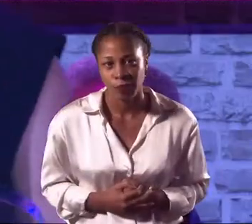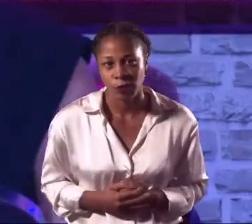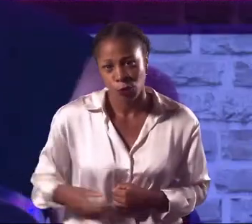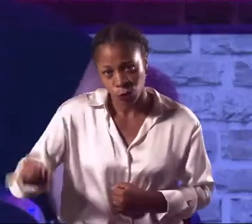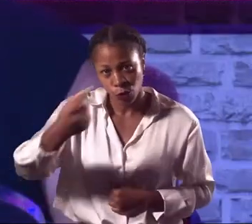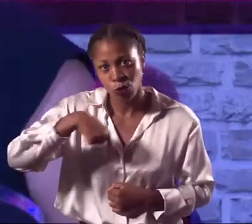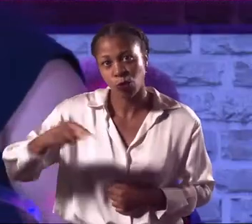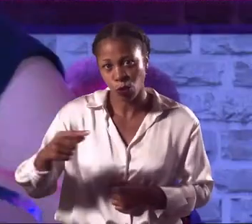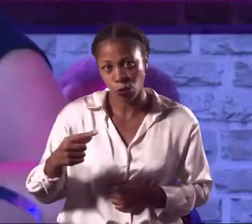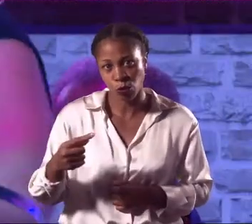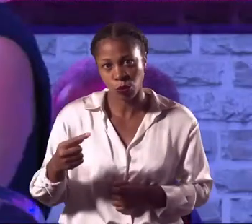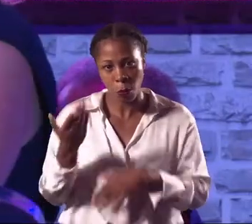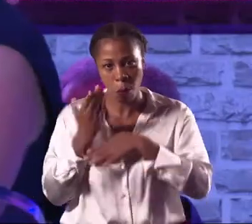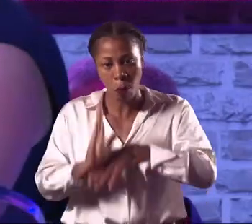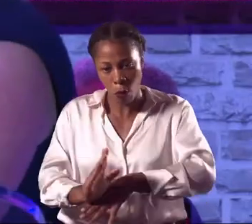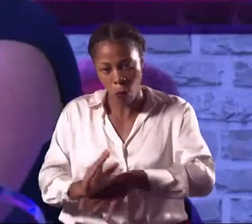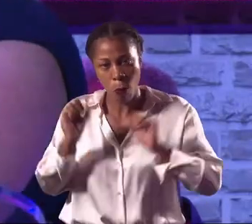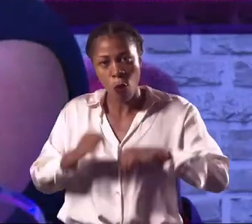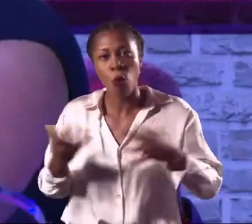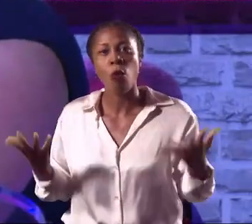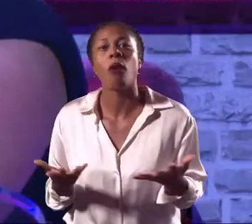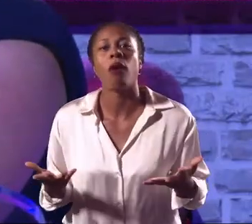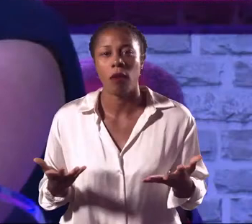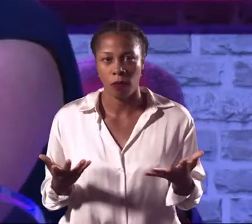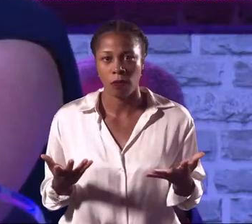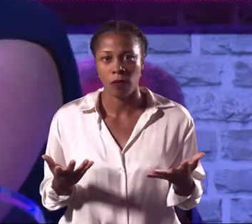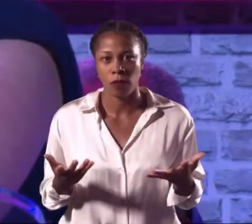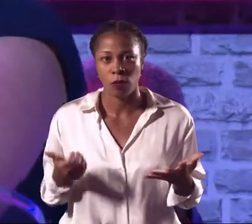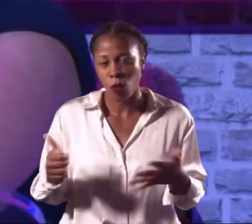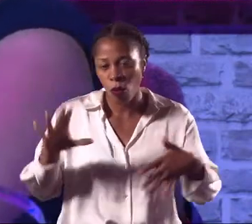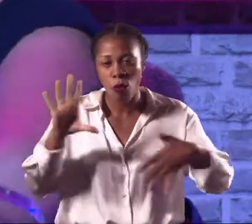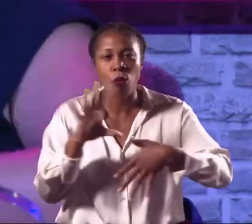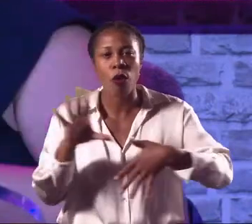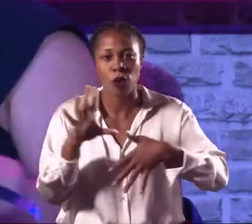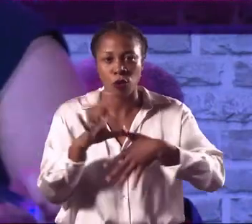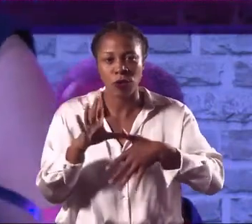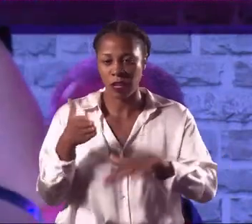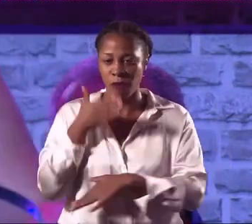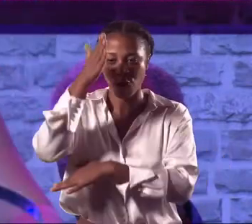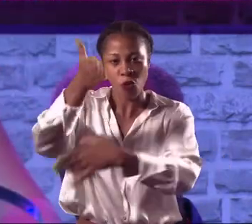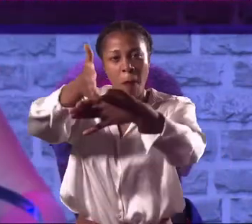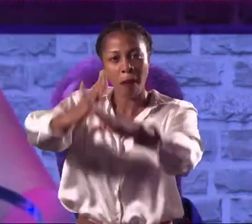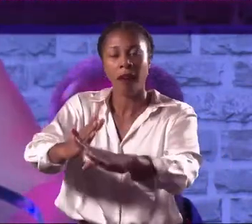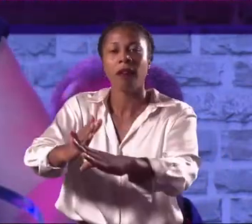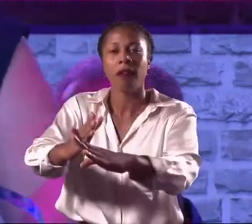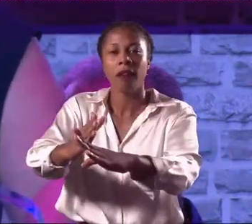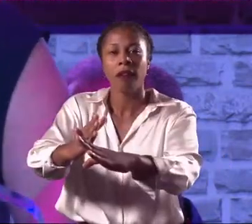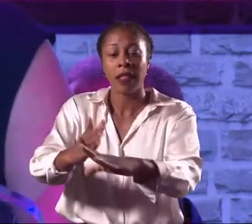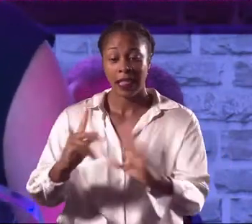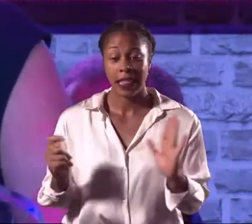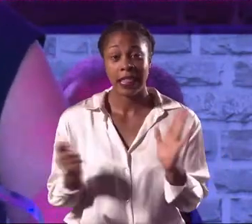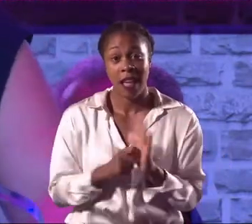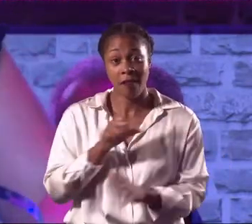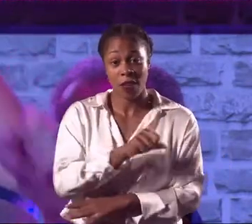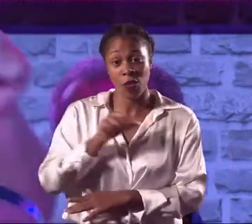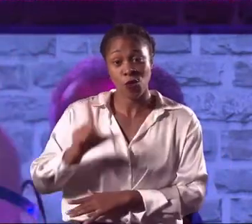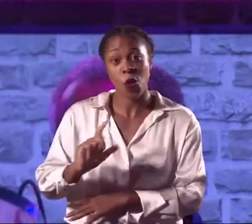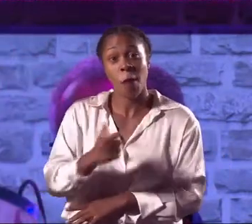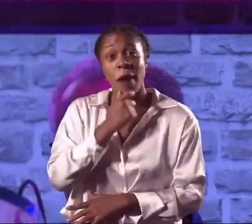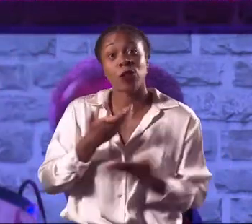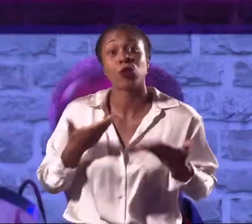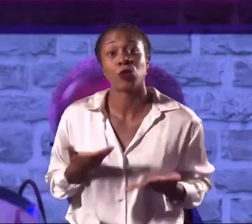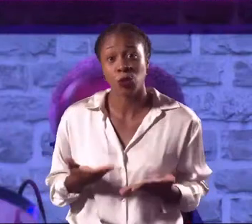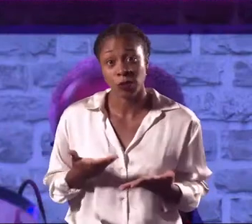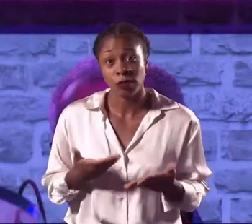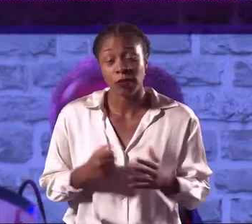montre la voie au pays aussi parce qu'il est à la pointe de notre futur. Et comme nous sommes le 22 mars, journée